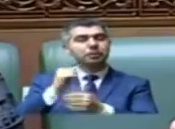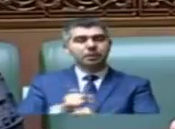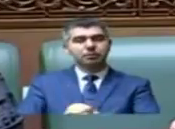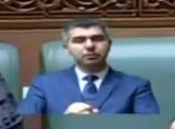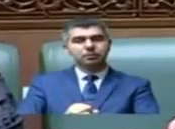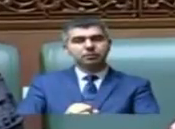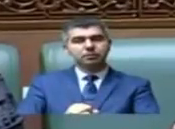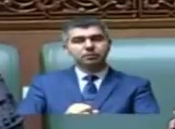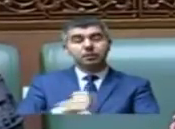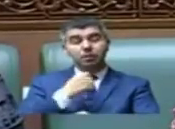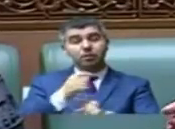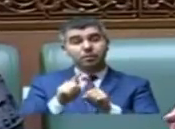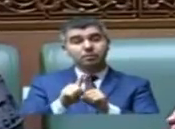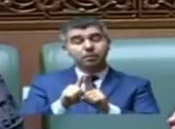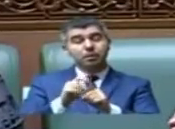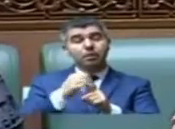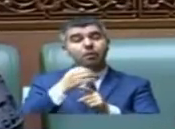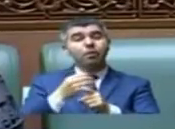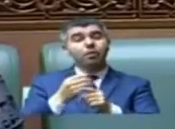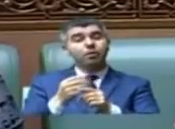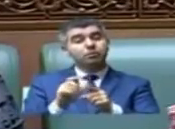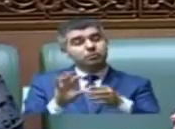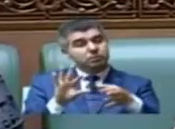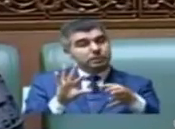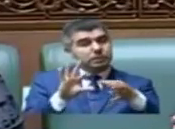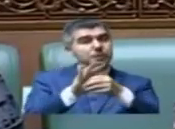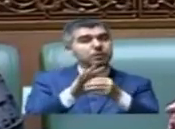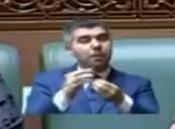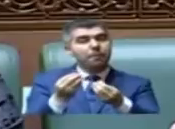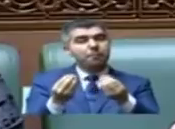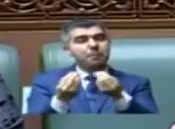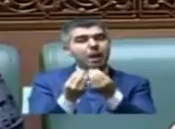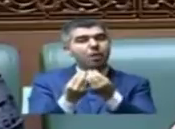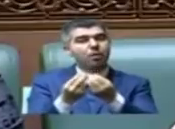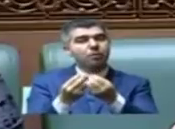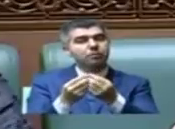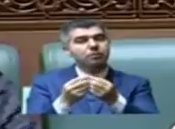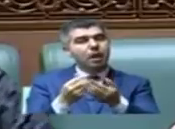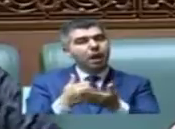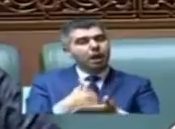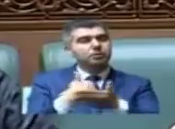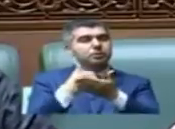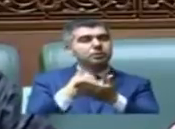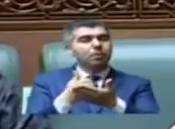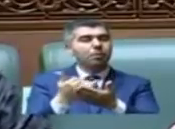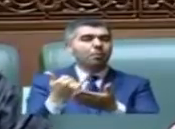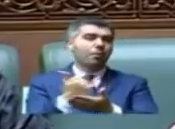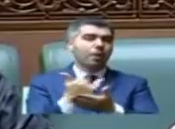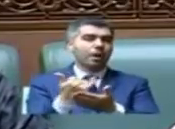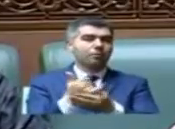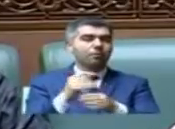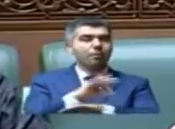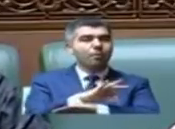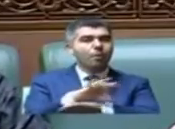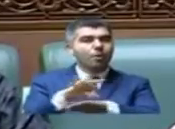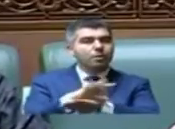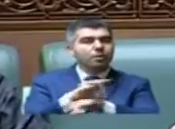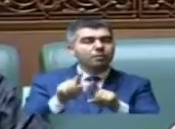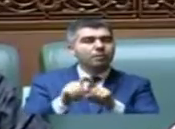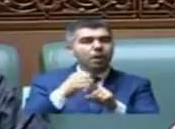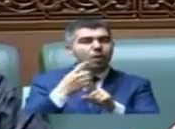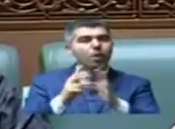نطالبكم السيد الوزير باستكمال عملية الإدماج ورفع الحيف عن هذه الفئة، تسوية المسار الإداري والمهني